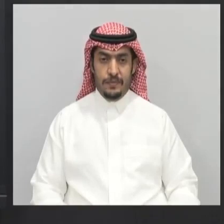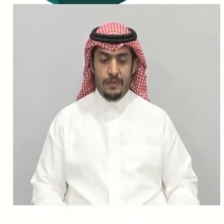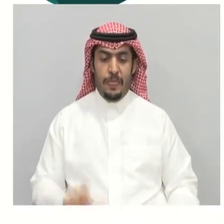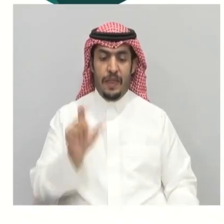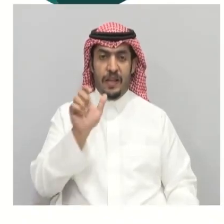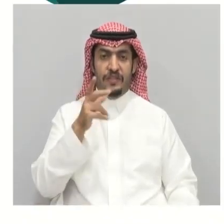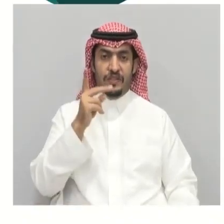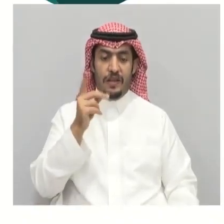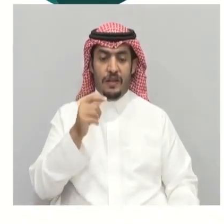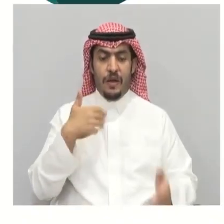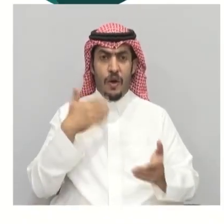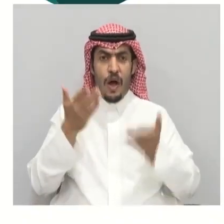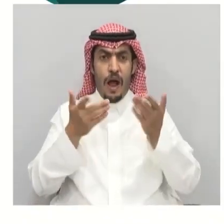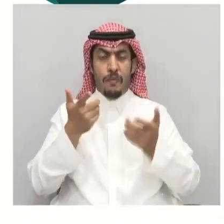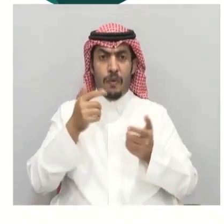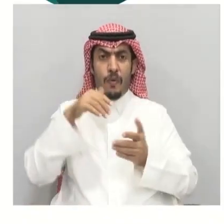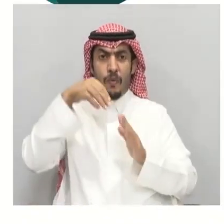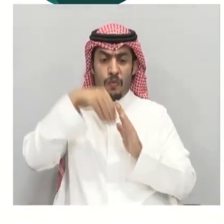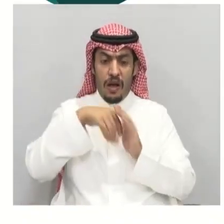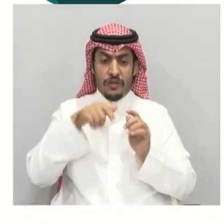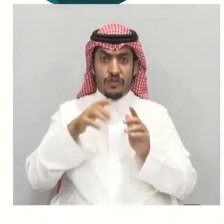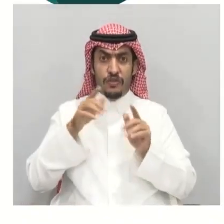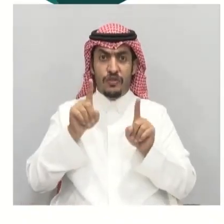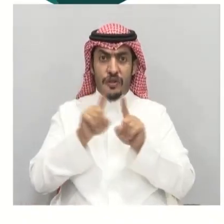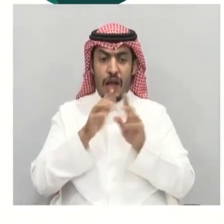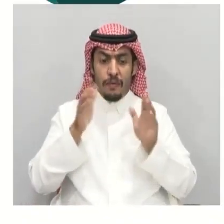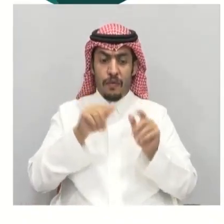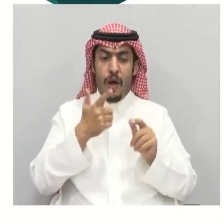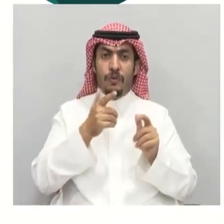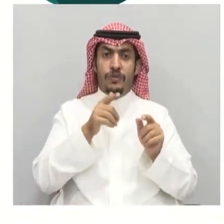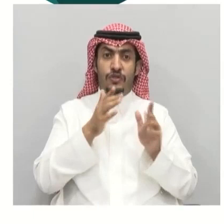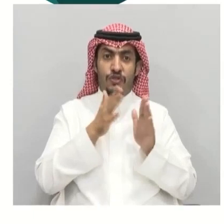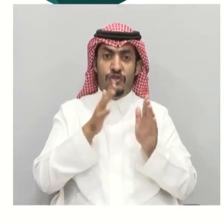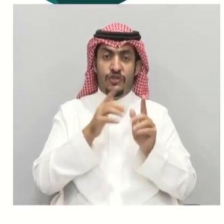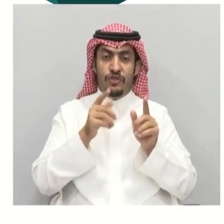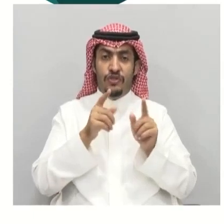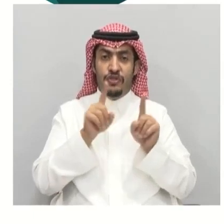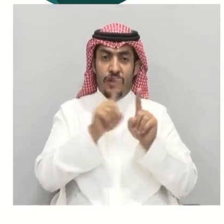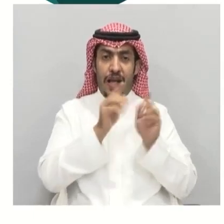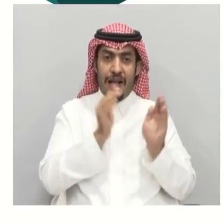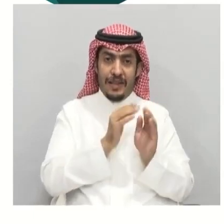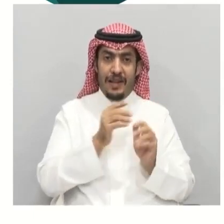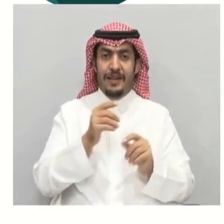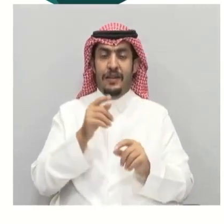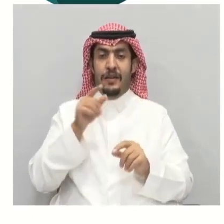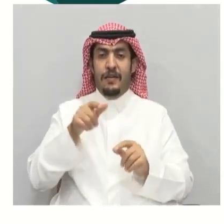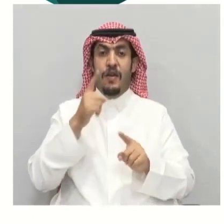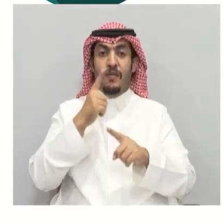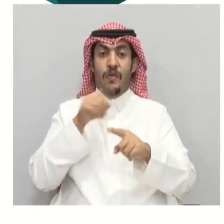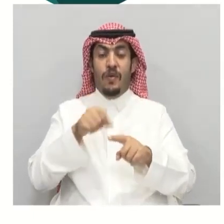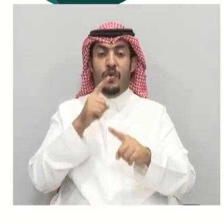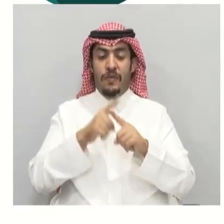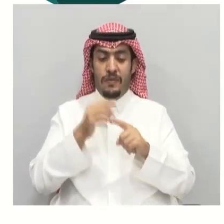هذا نشاط اقارن بين من وقع في الشرك الاكبر ومن وقع في الشرك الاصغر كما مر معنا في درسنا الماضي في الكفر